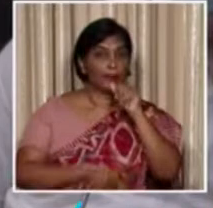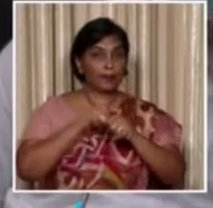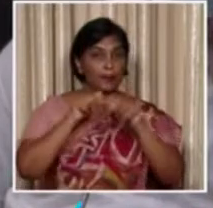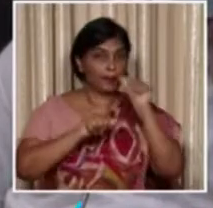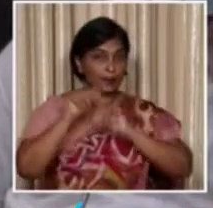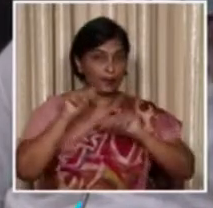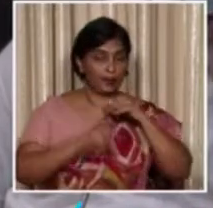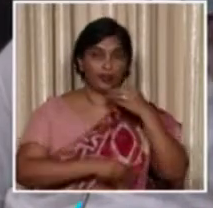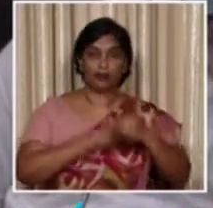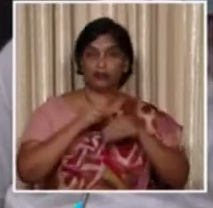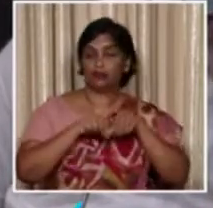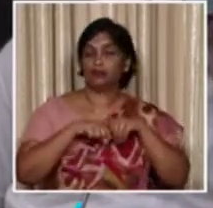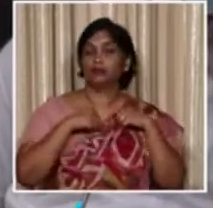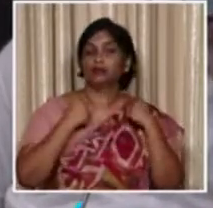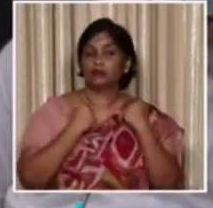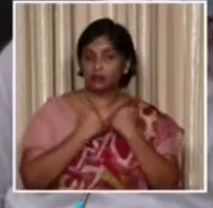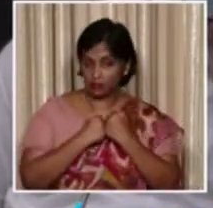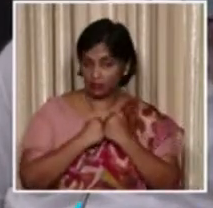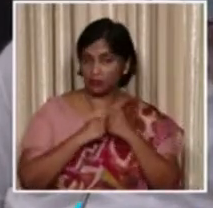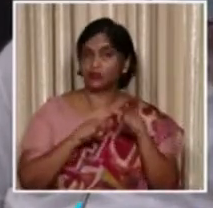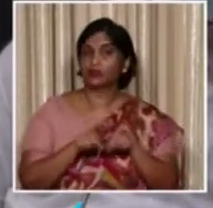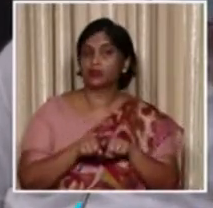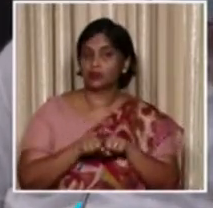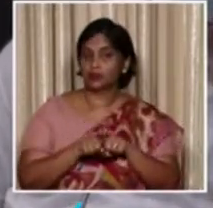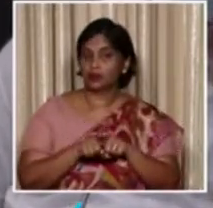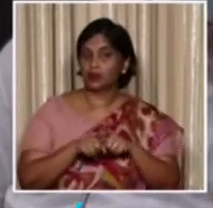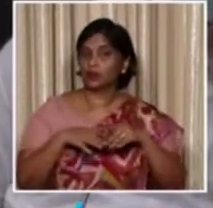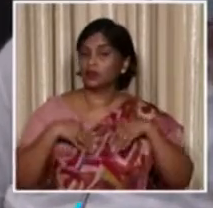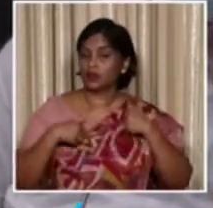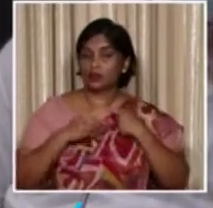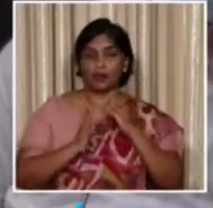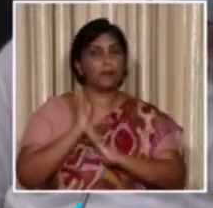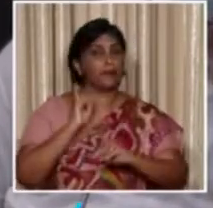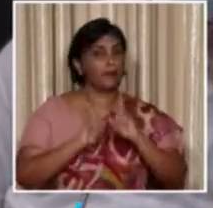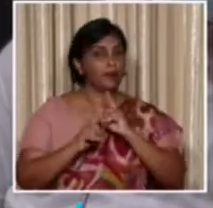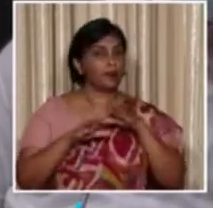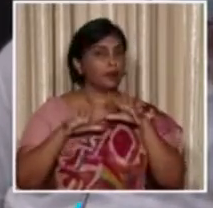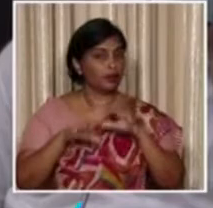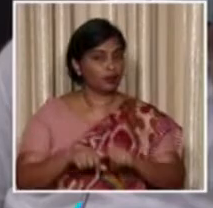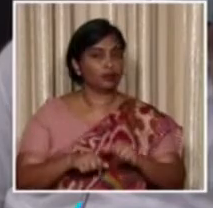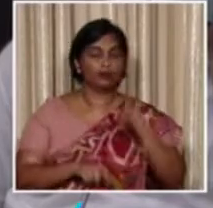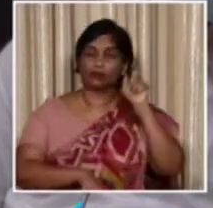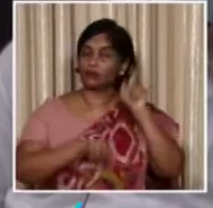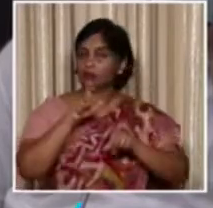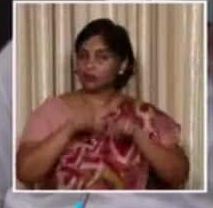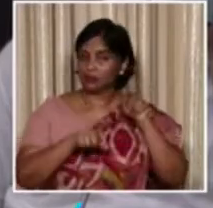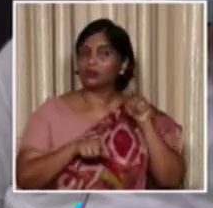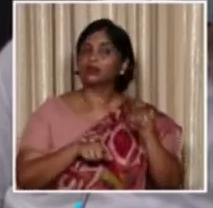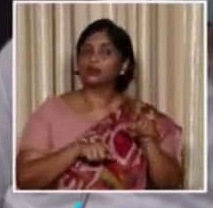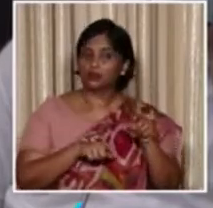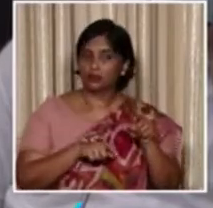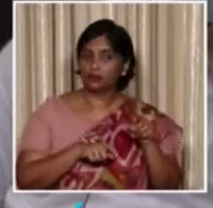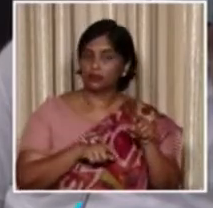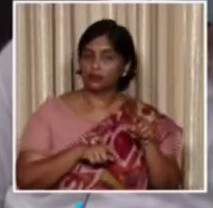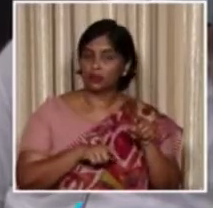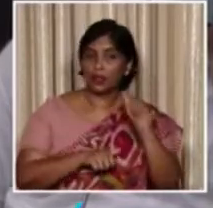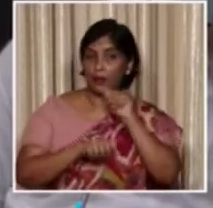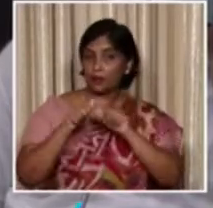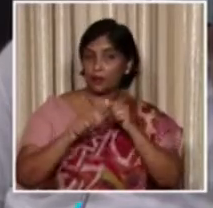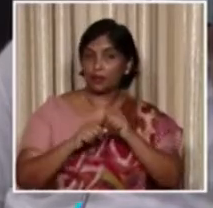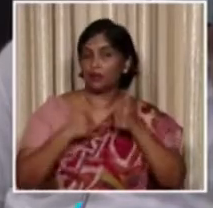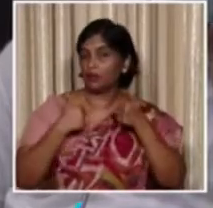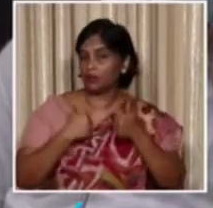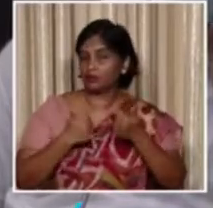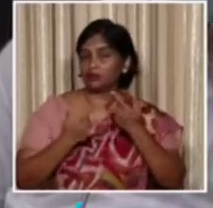ඖෂධ සමාගම් ඒ වගේම සෞඛ්‍ය අමාත්‍යංශයට අයිති නිලධාරීන් මේ ඖෂධවල